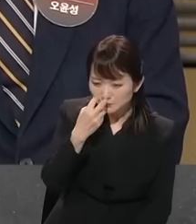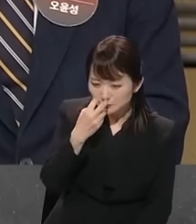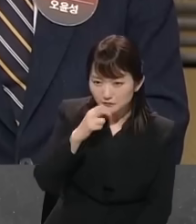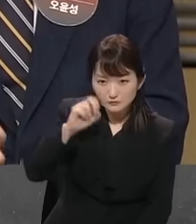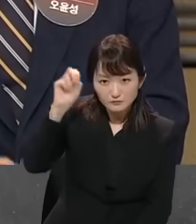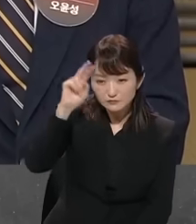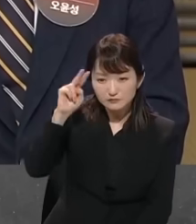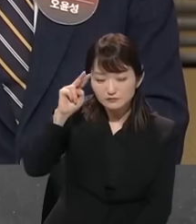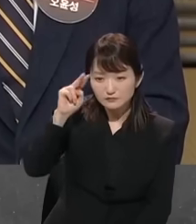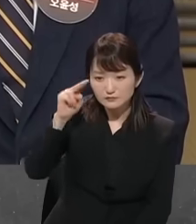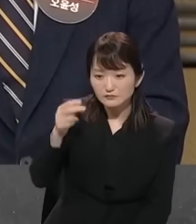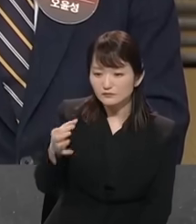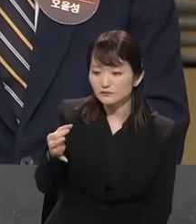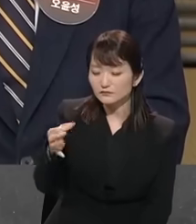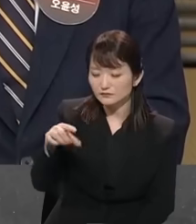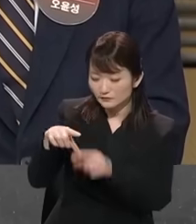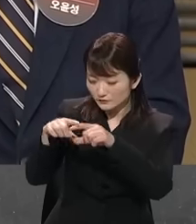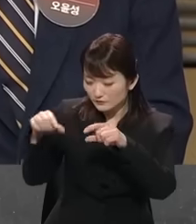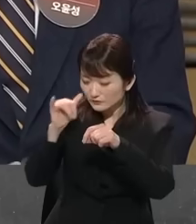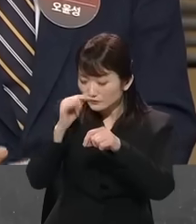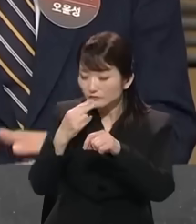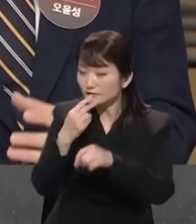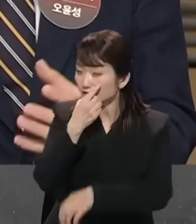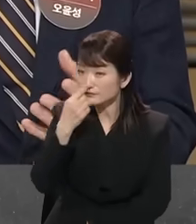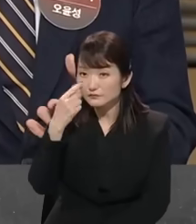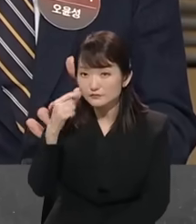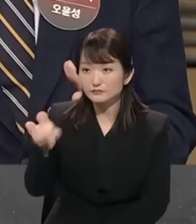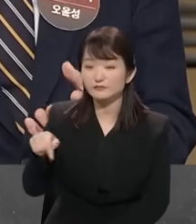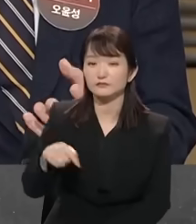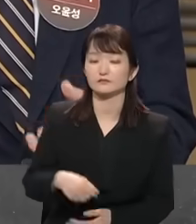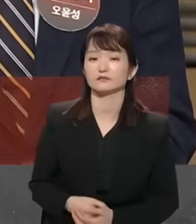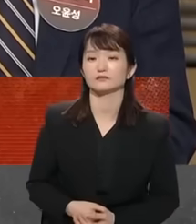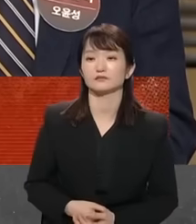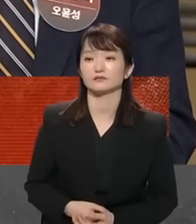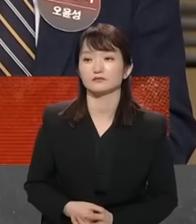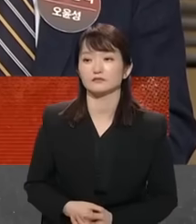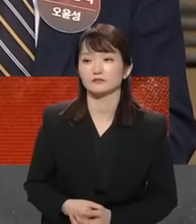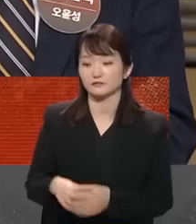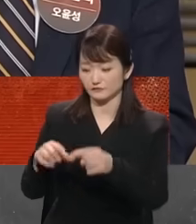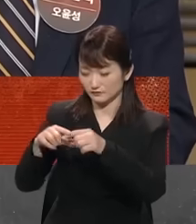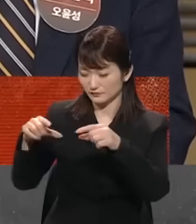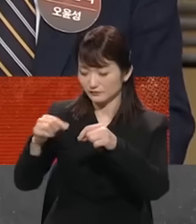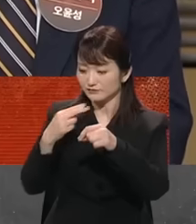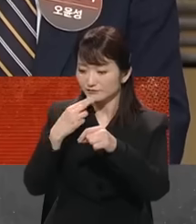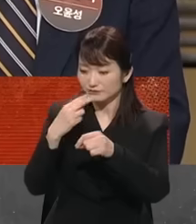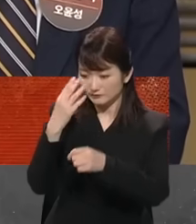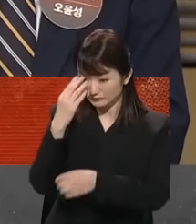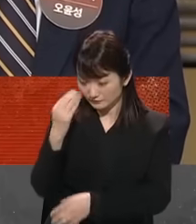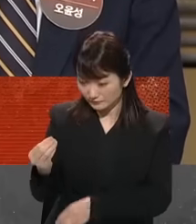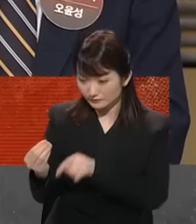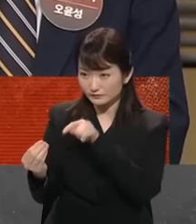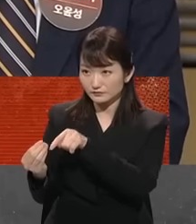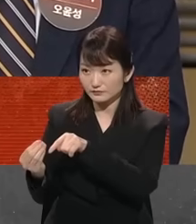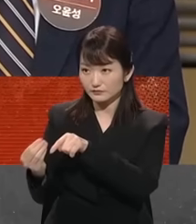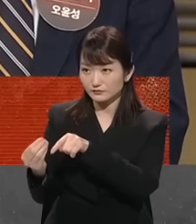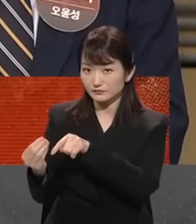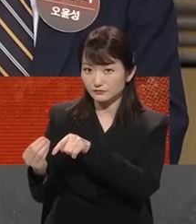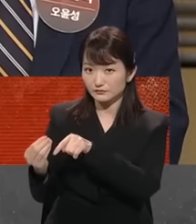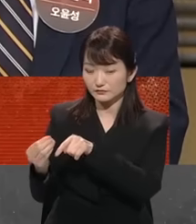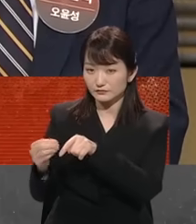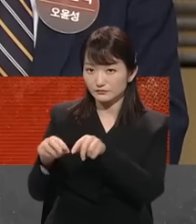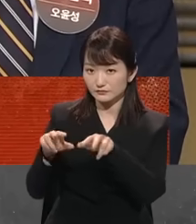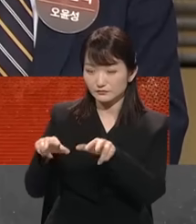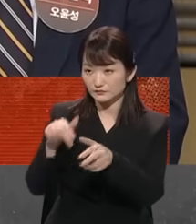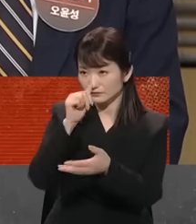승차권 확인합니다 그래서 만약에 거기서 승차권을 가지지 않는 것이 이제 발각이 되면 그 자리에서 현행범으로